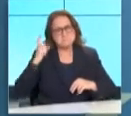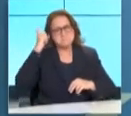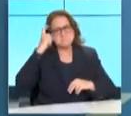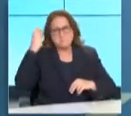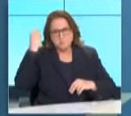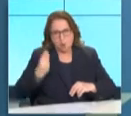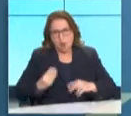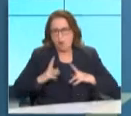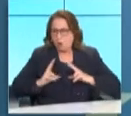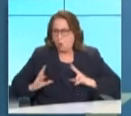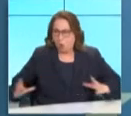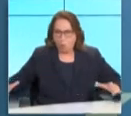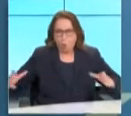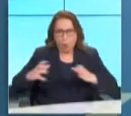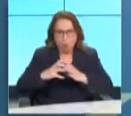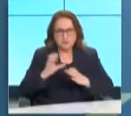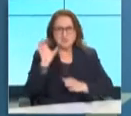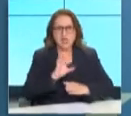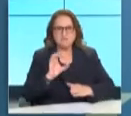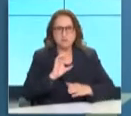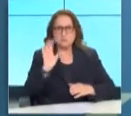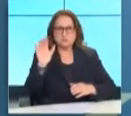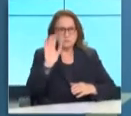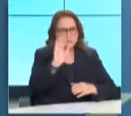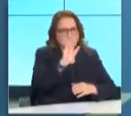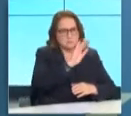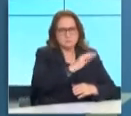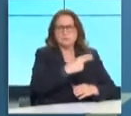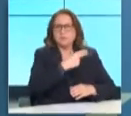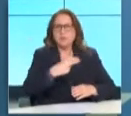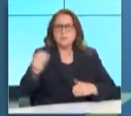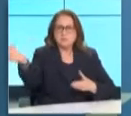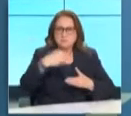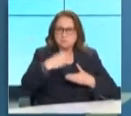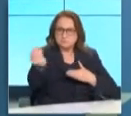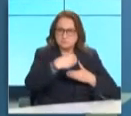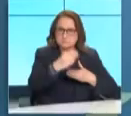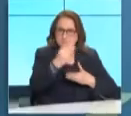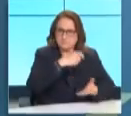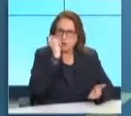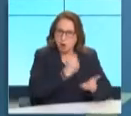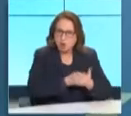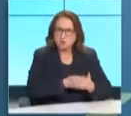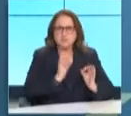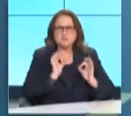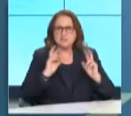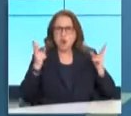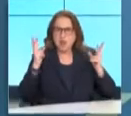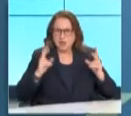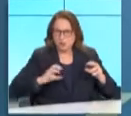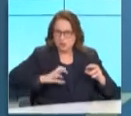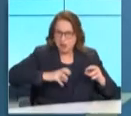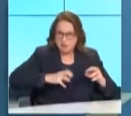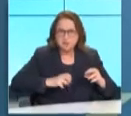τις ΗΠΑ για μακροχρόνιες αγορές υγροποιημένου φυσικού αερίου. Είναι πάρα πολύ σημαντικό να μπορούμε να